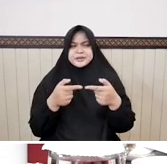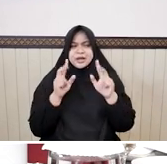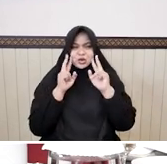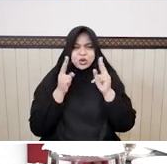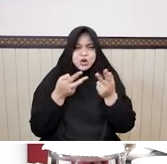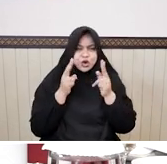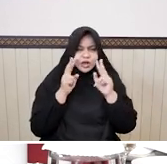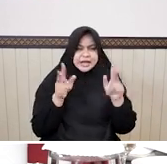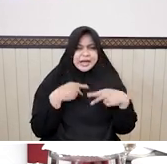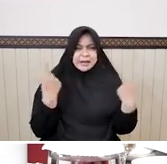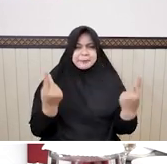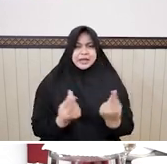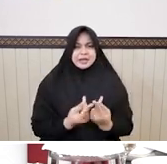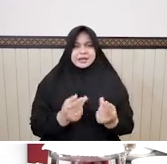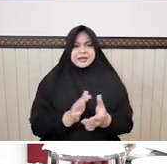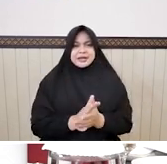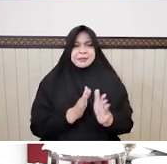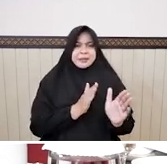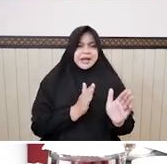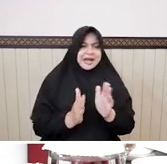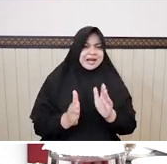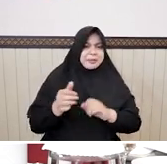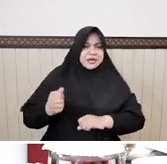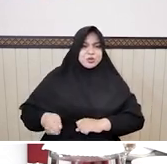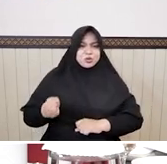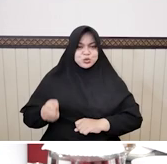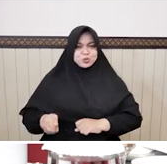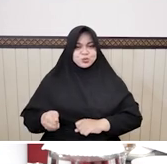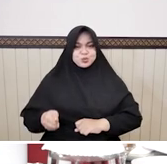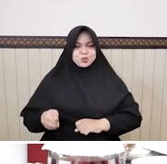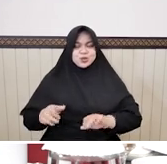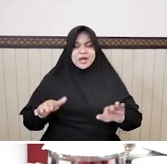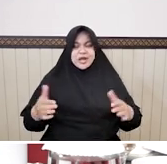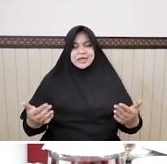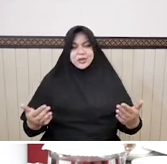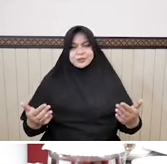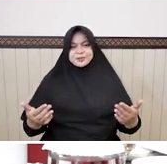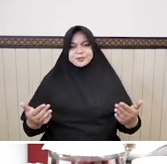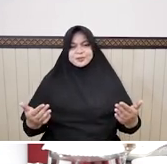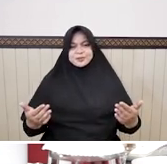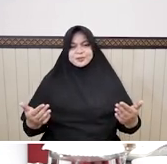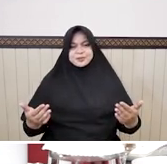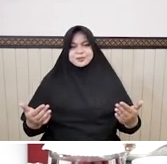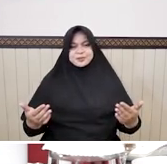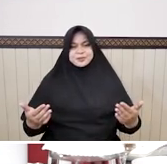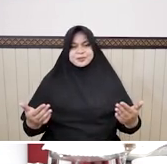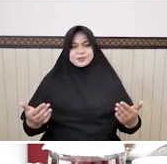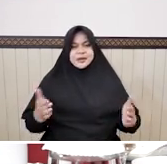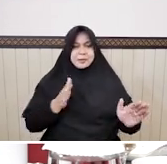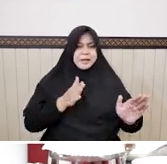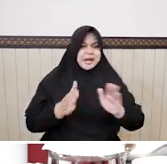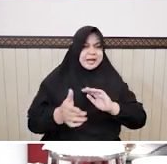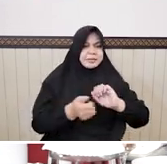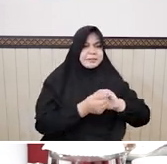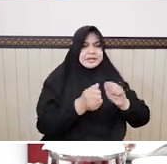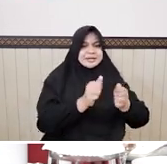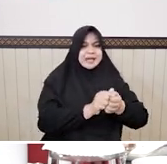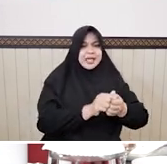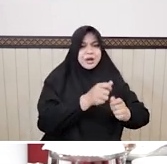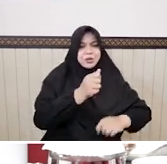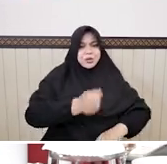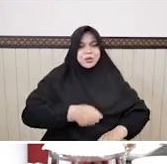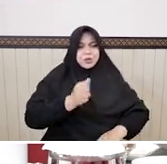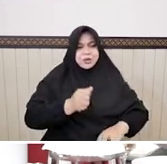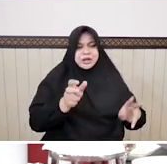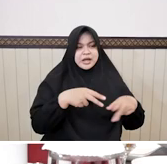saudara-saudara kami yang berhadapan dengan hukum atau pun menghadapi permasalahan hukum